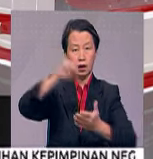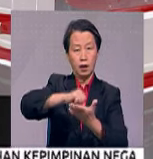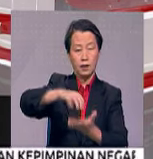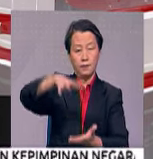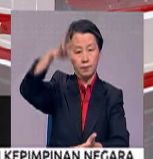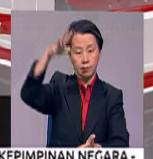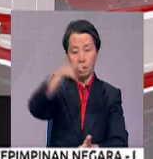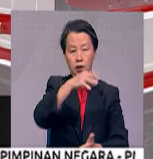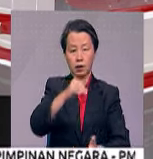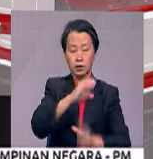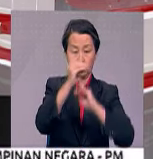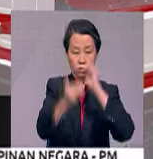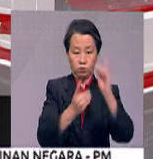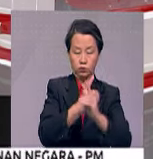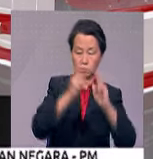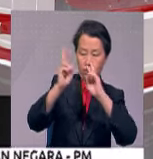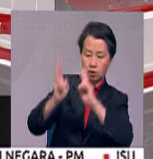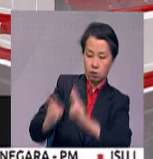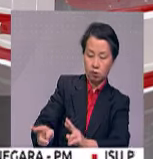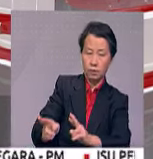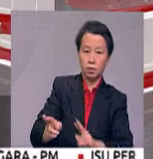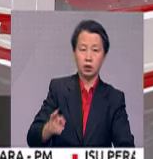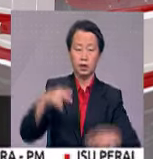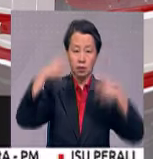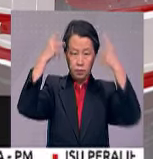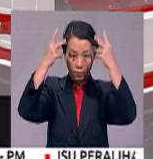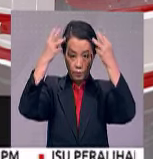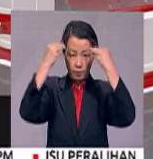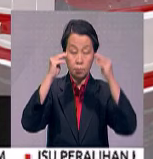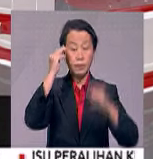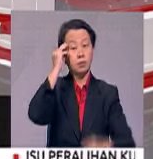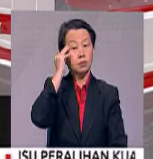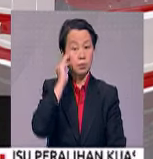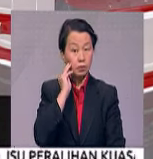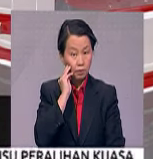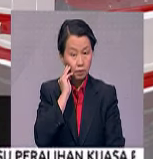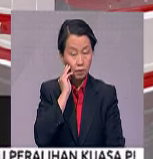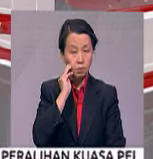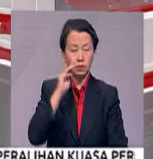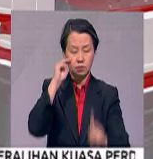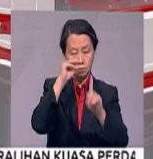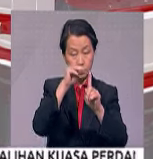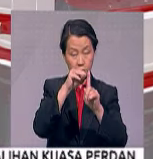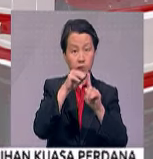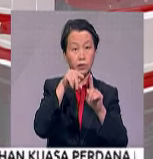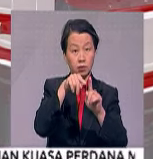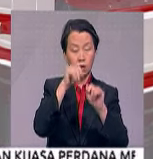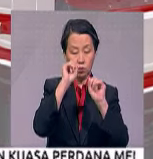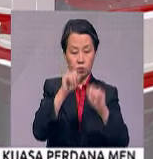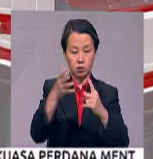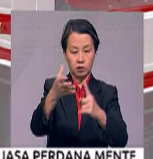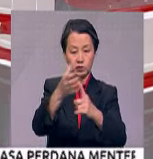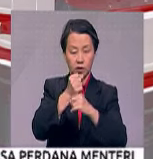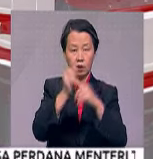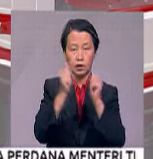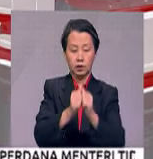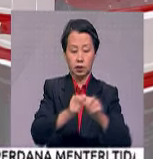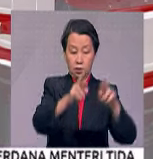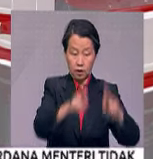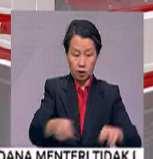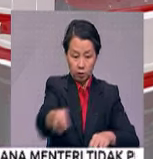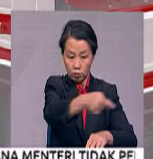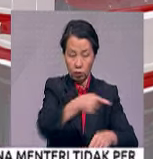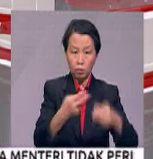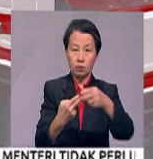makmur dan dihormati dunia. Menurut Perdana Menteri Tun Dr. Mahathir Mohamad, misi tersebut mampu dicapai dengan rakyat yang